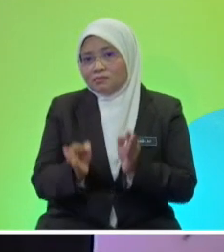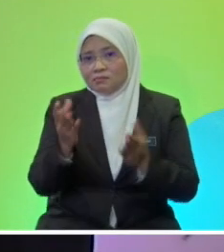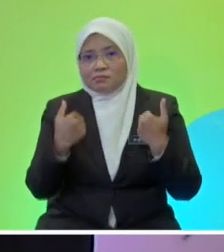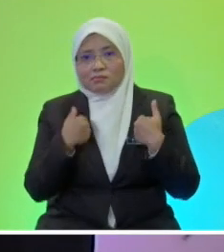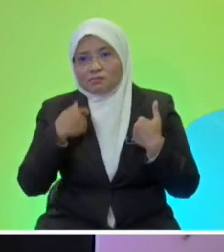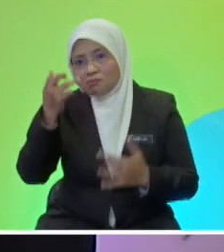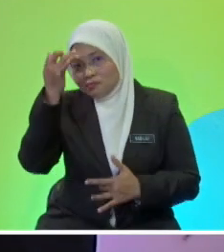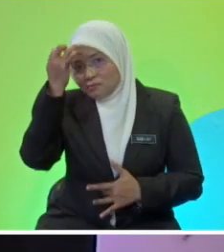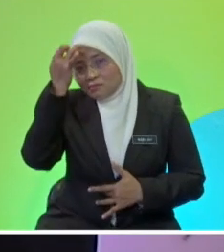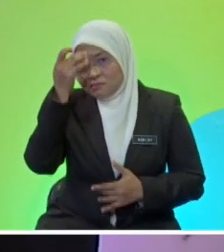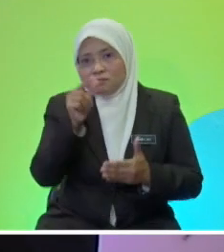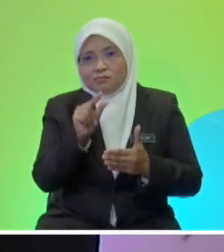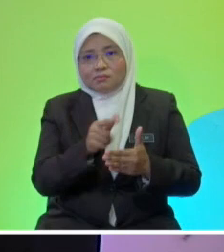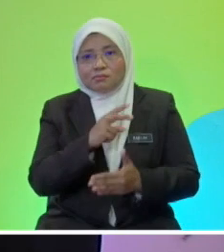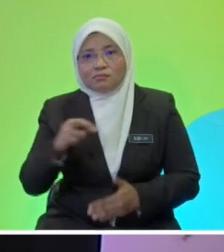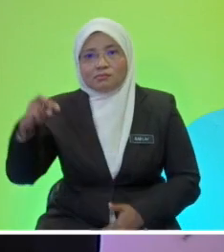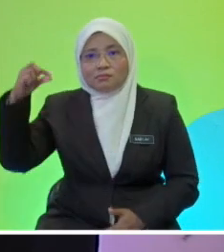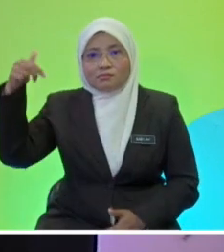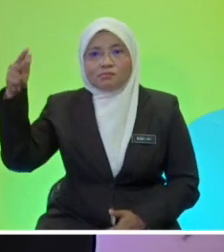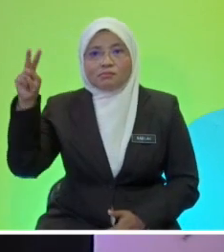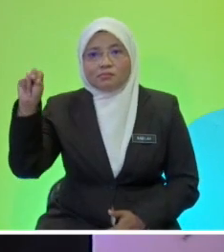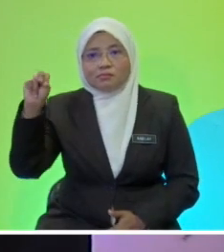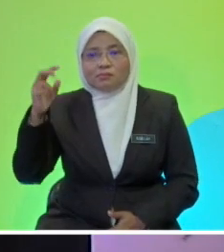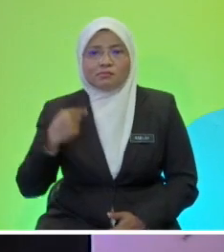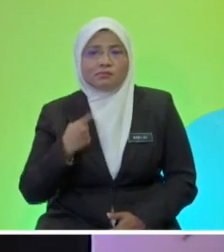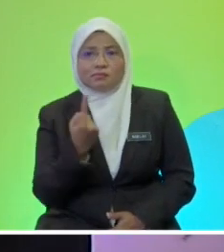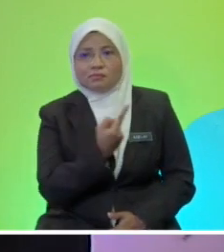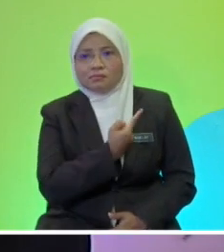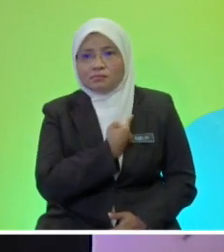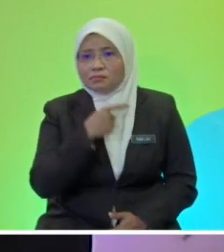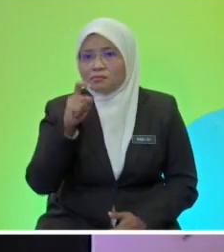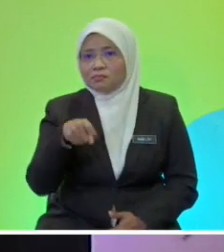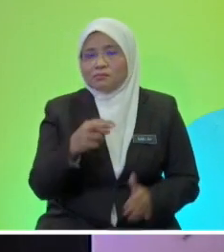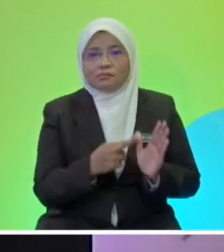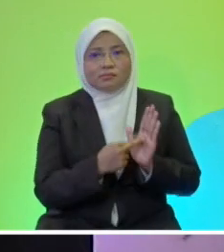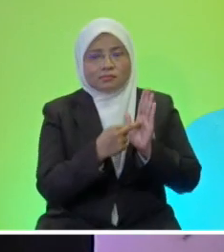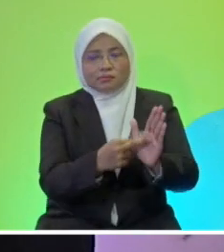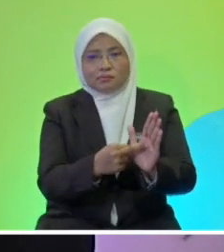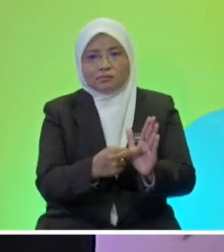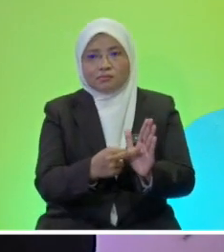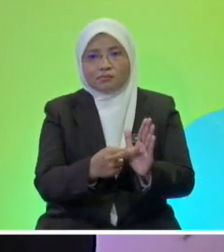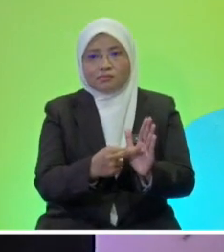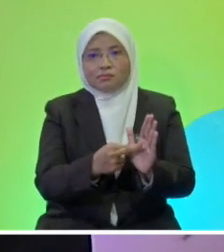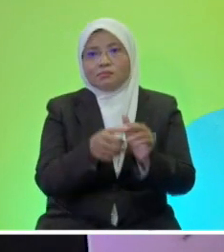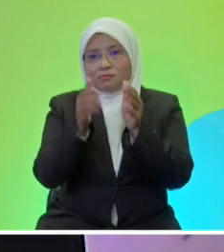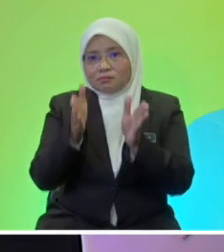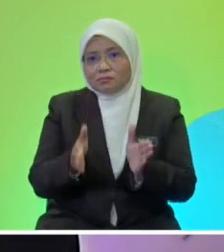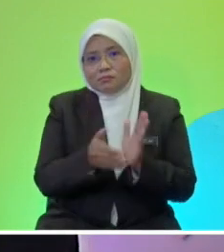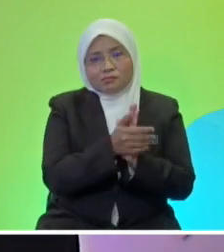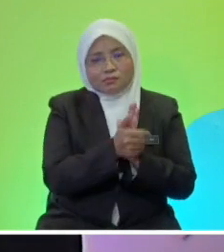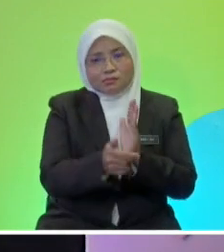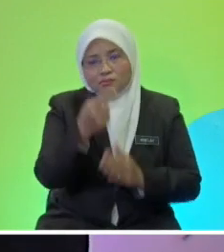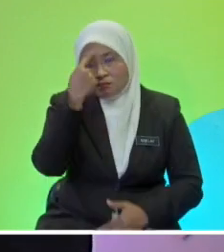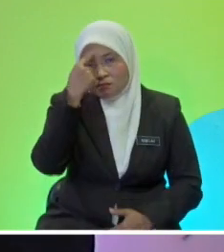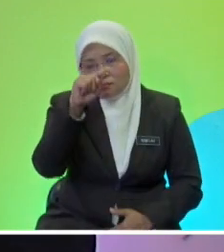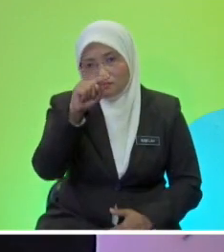berkaitan dengan gangguan tadi oke kita mesti merujuk kepada paka yang berkaitan supaya kita dapat kesan lebih